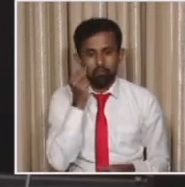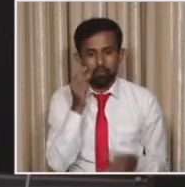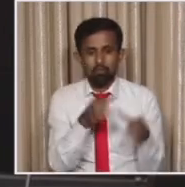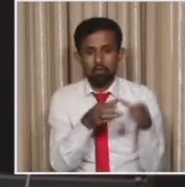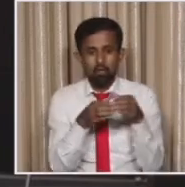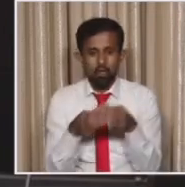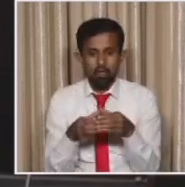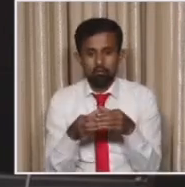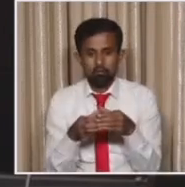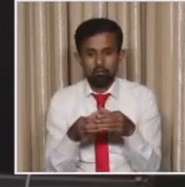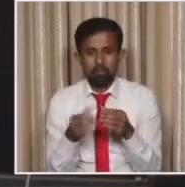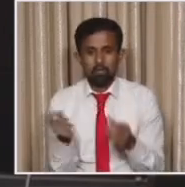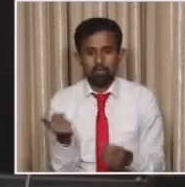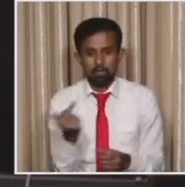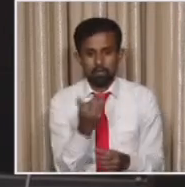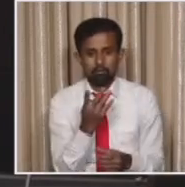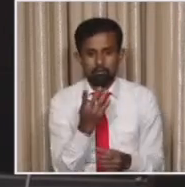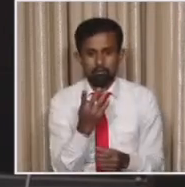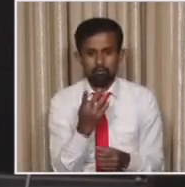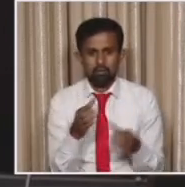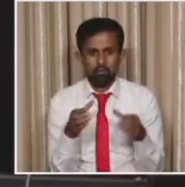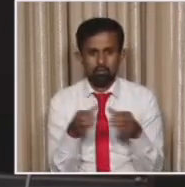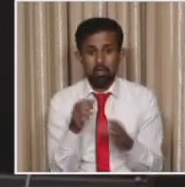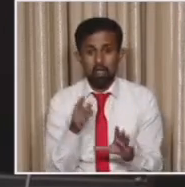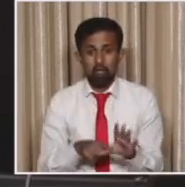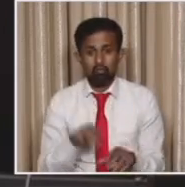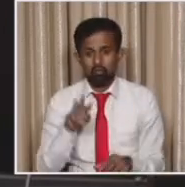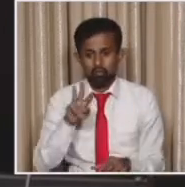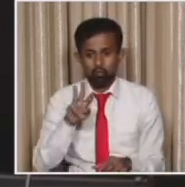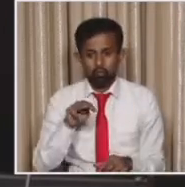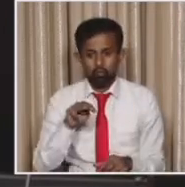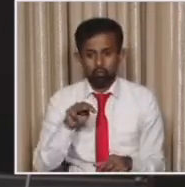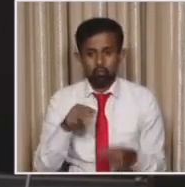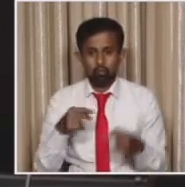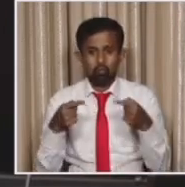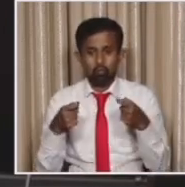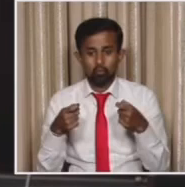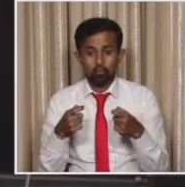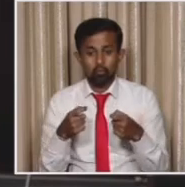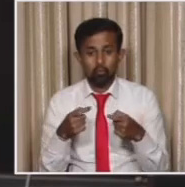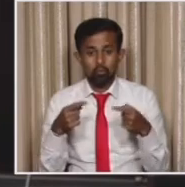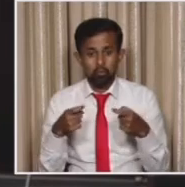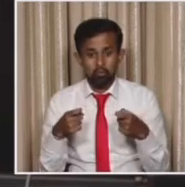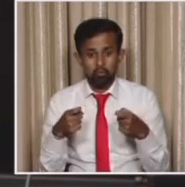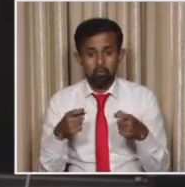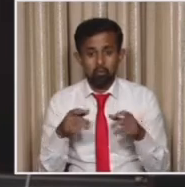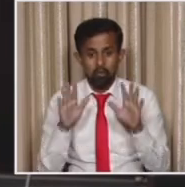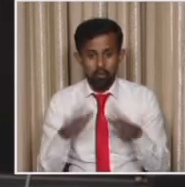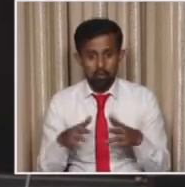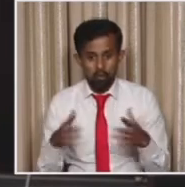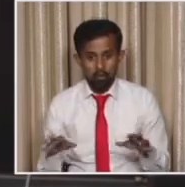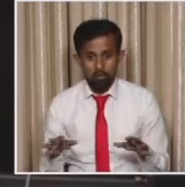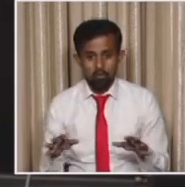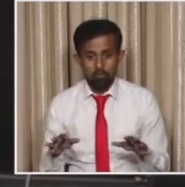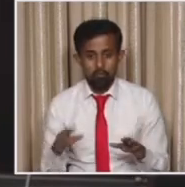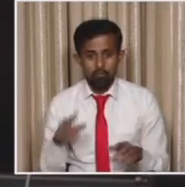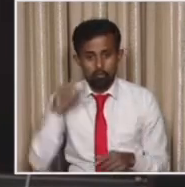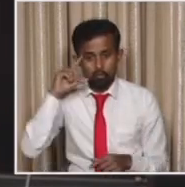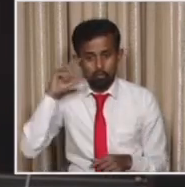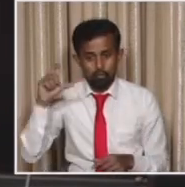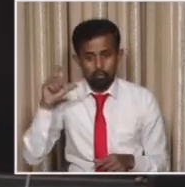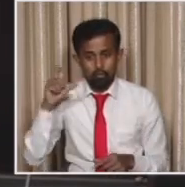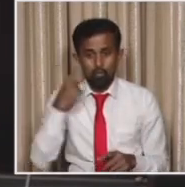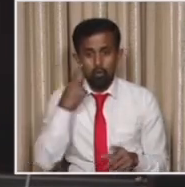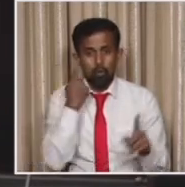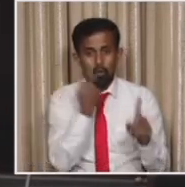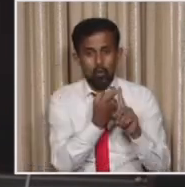කණ්ඩායම් කීප වර්ගයක්ම මේ රටේ එක කණ්ඩායමක් අවුරුදු 30ක් ඒ ත්‍රස්තවාදය සමග සටන් කිරීමේ ප්‍රතිඵලයක් හැටියට චීනය ගත්තත්,